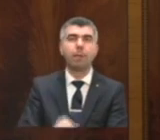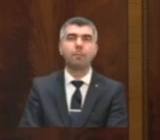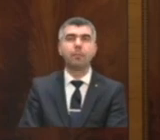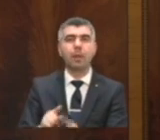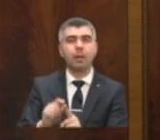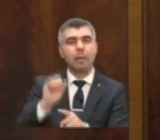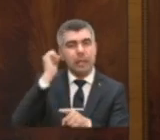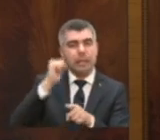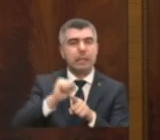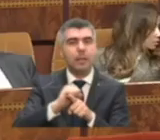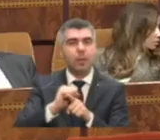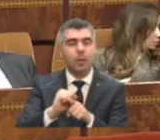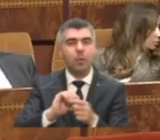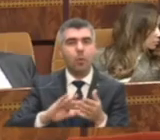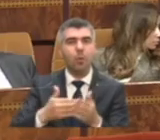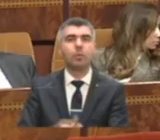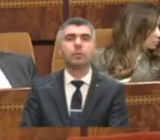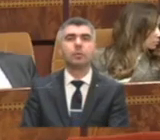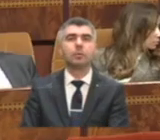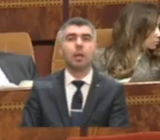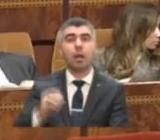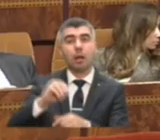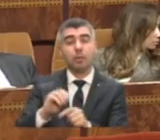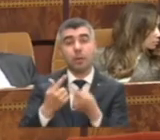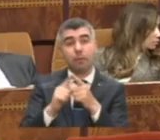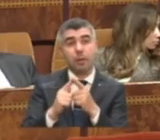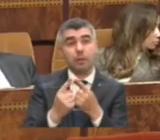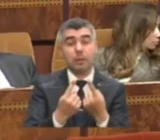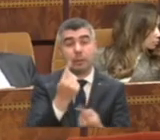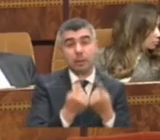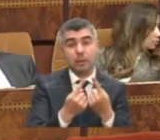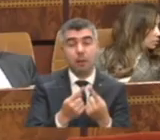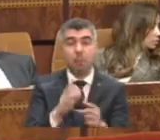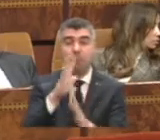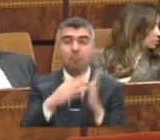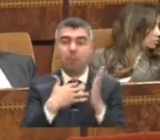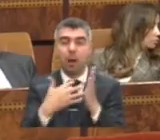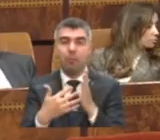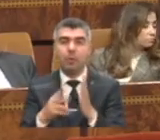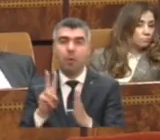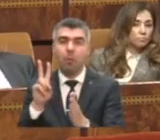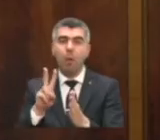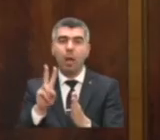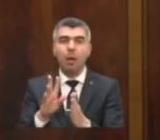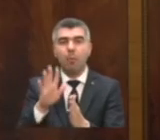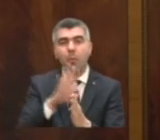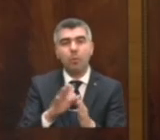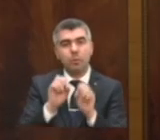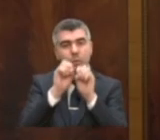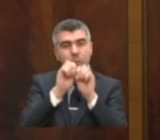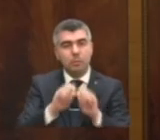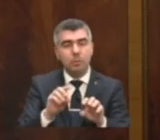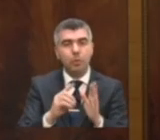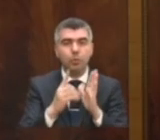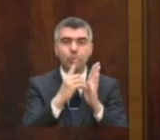الدورات التكوينية واللقاءات الدراسية. تطوير وتحسين العرض التربوي للبرنامج الوطني للتخييم وجعله آلية للتعميم الحقوق الدستورية